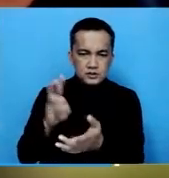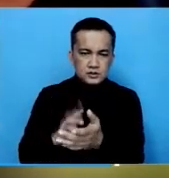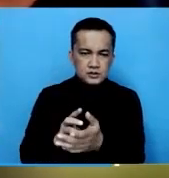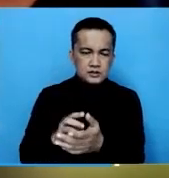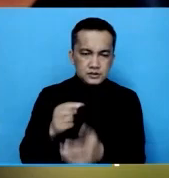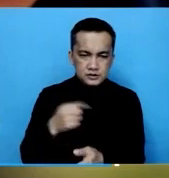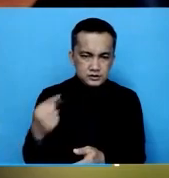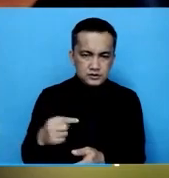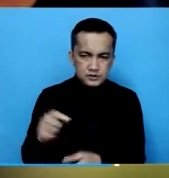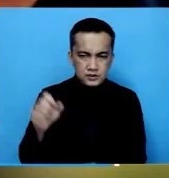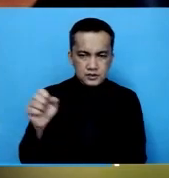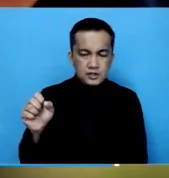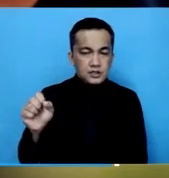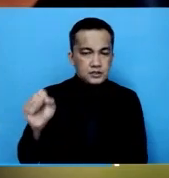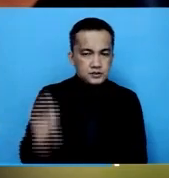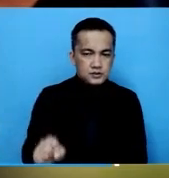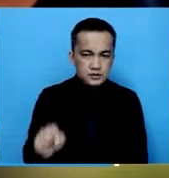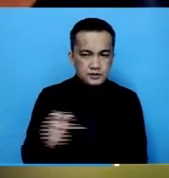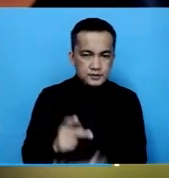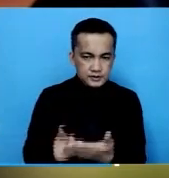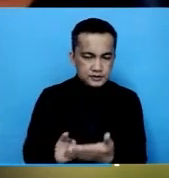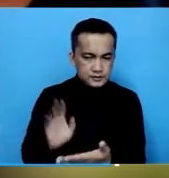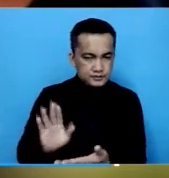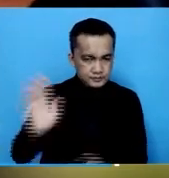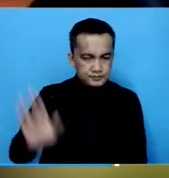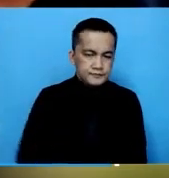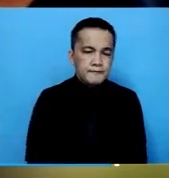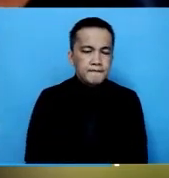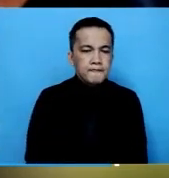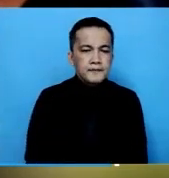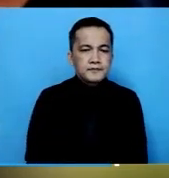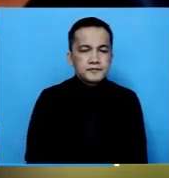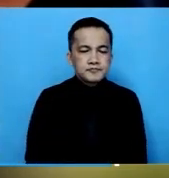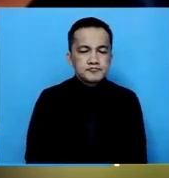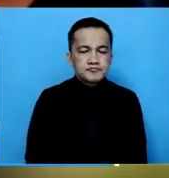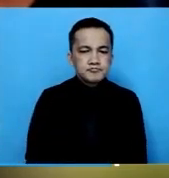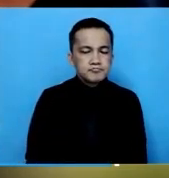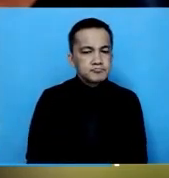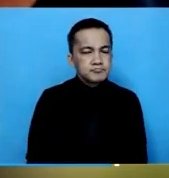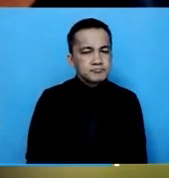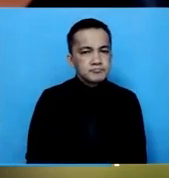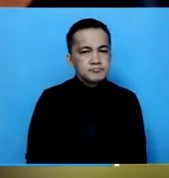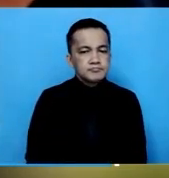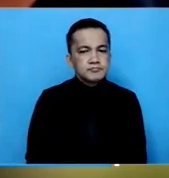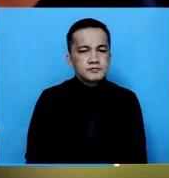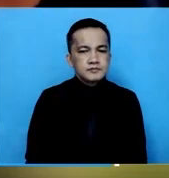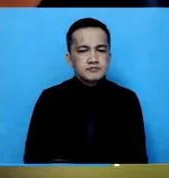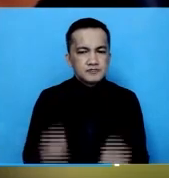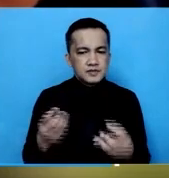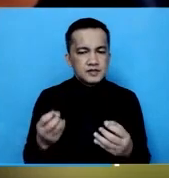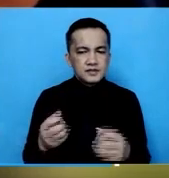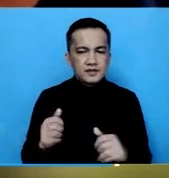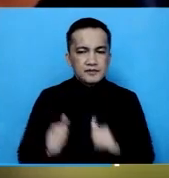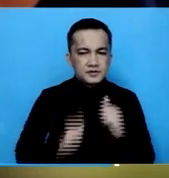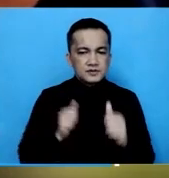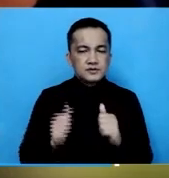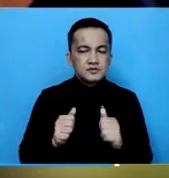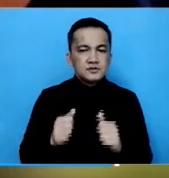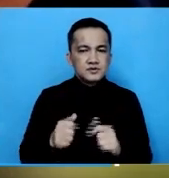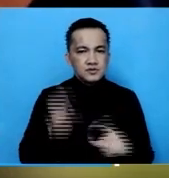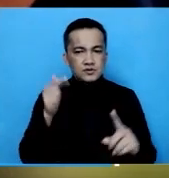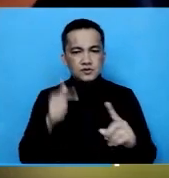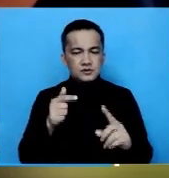yung pinaka-southernmost na launch site nila. And because maraming ambisyon ng China na magkaroon